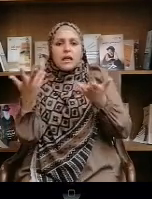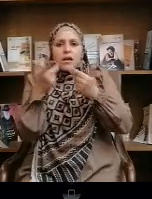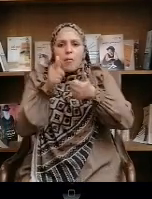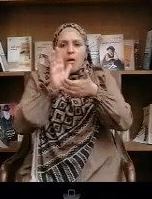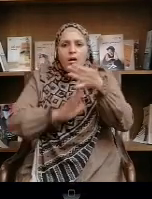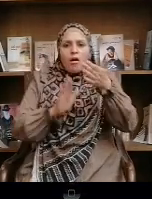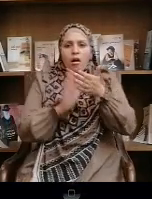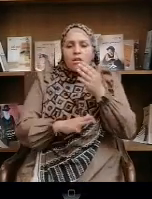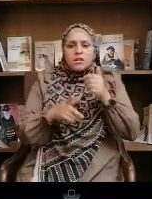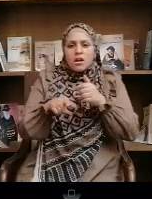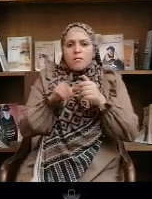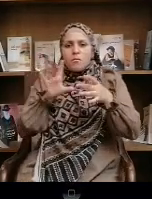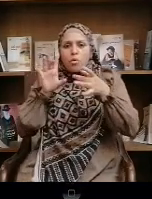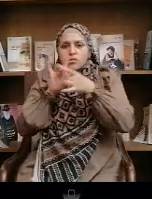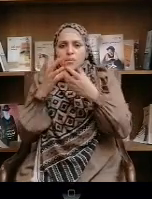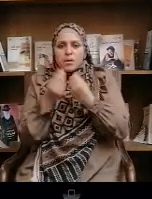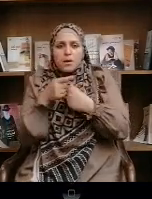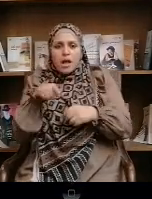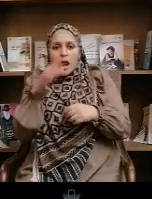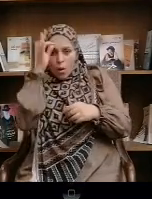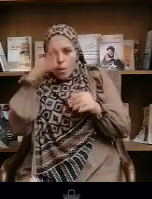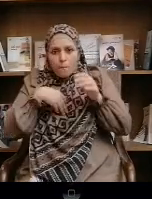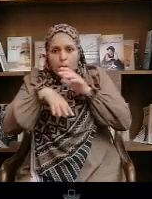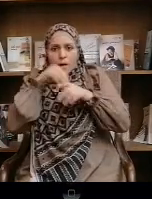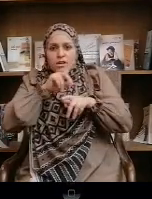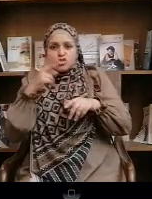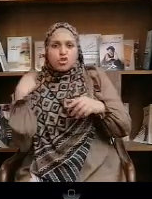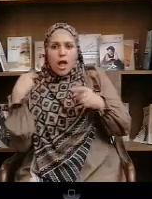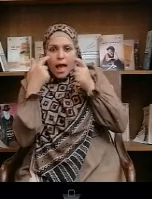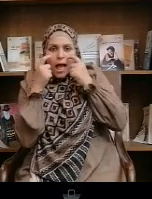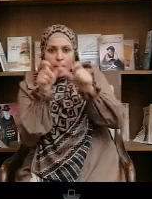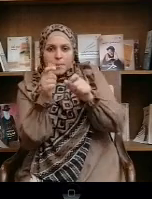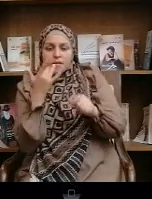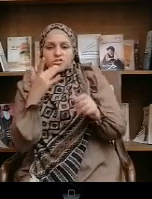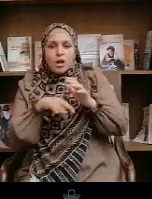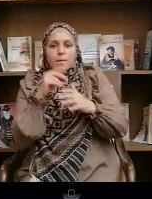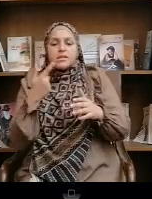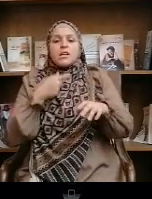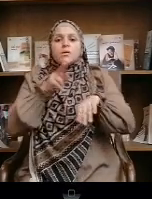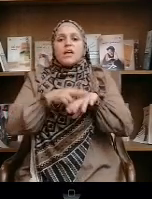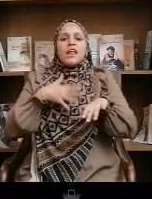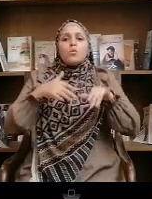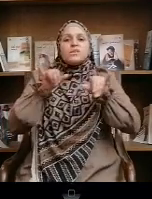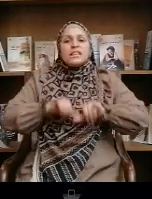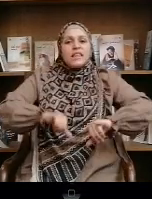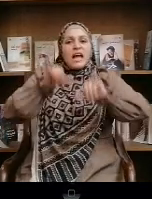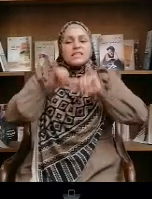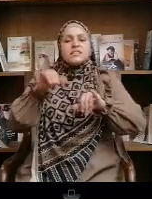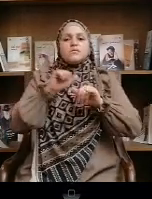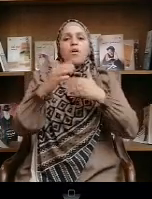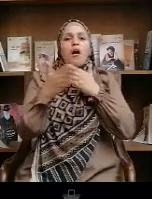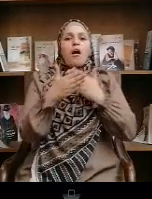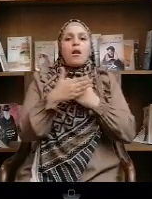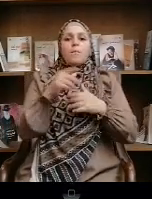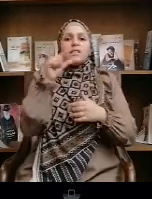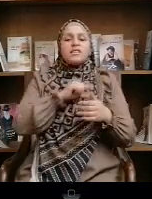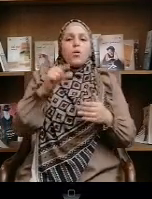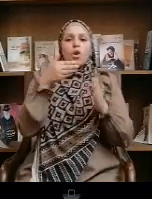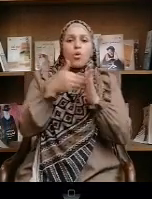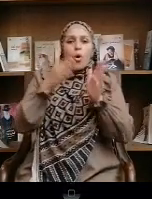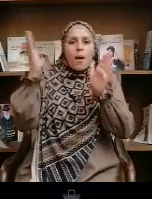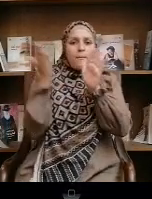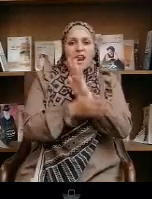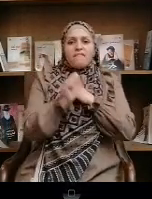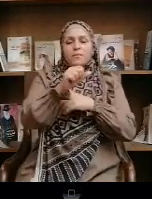للمخاطر المرتبطه بالامن السيبراني ايضا محتاجين يبقى في تعزيز للتقارب بين الدول في